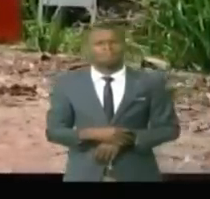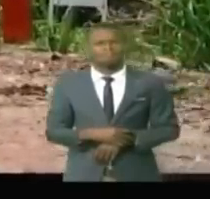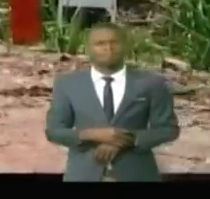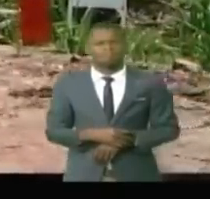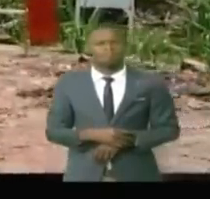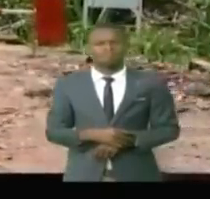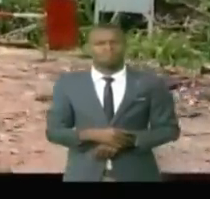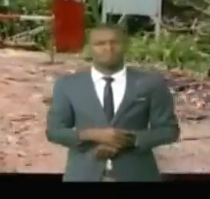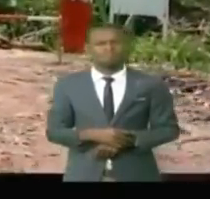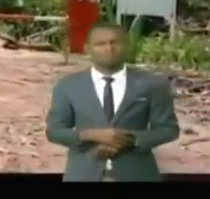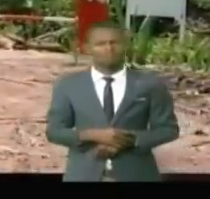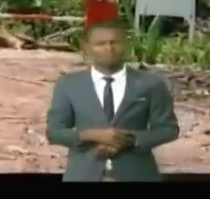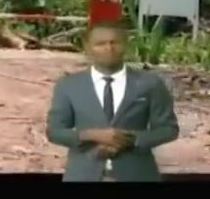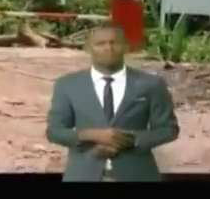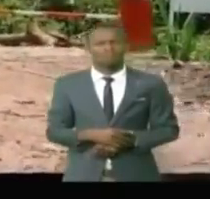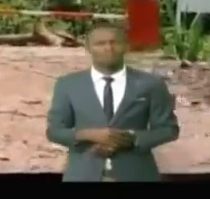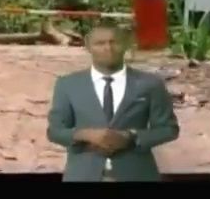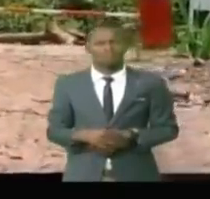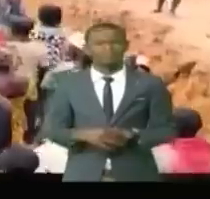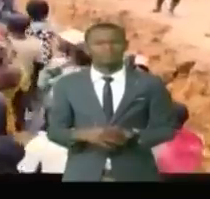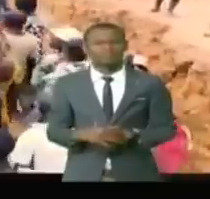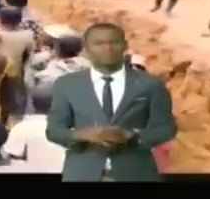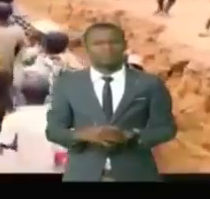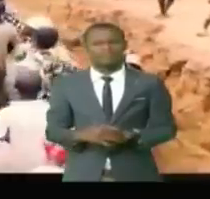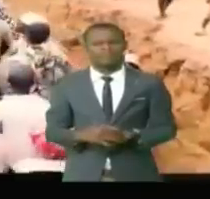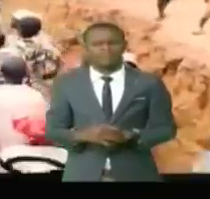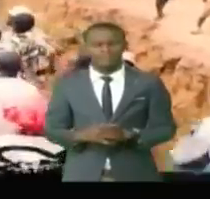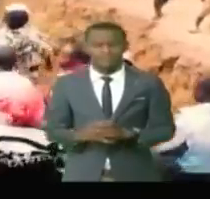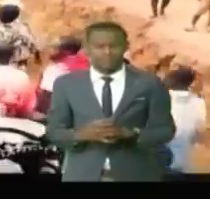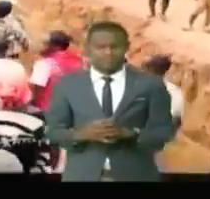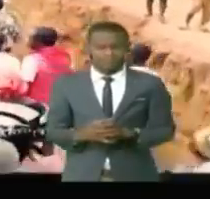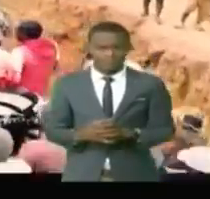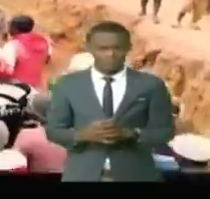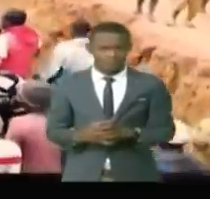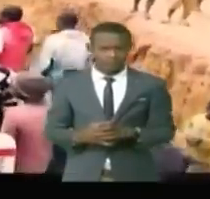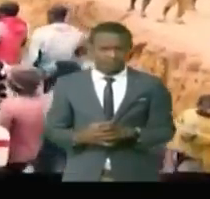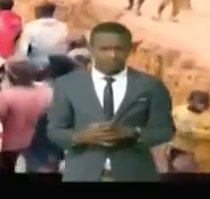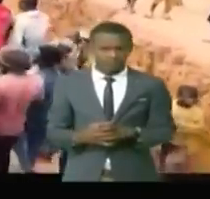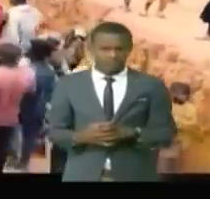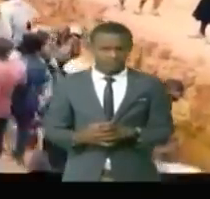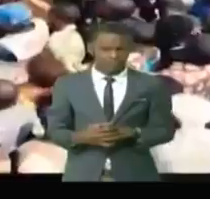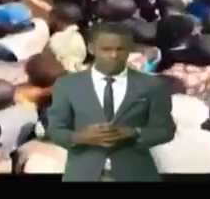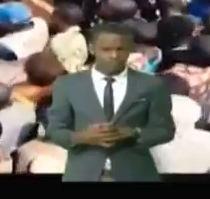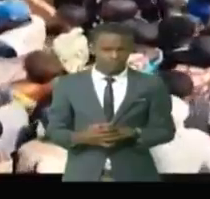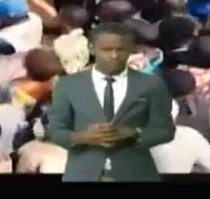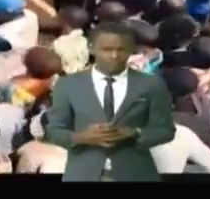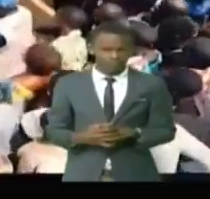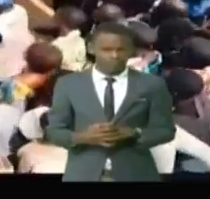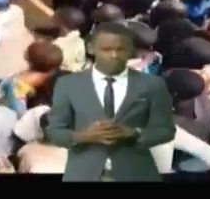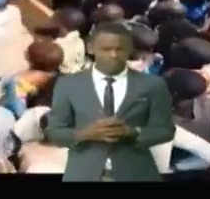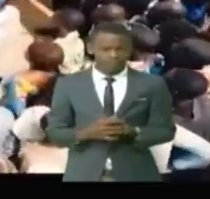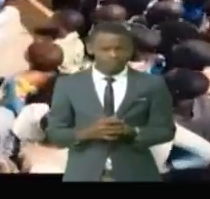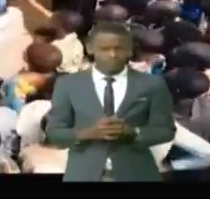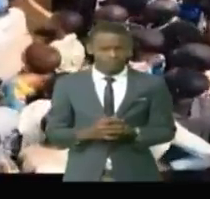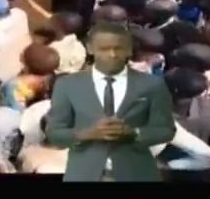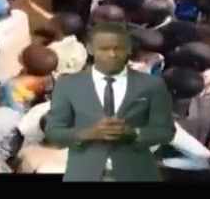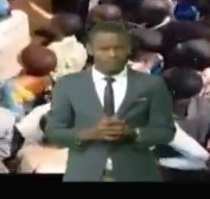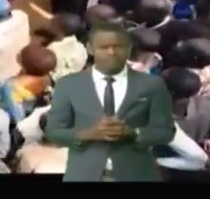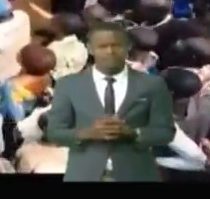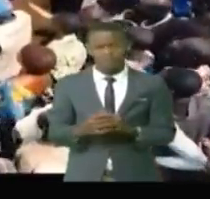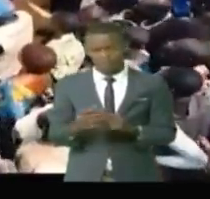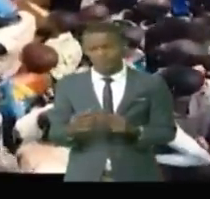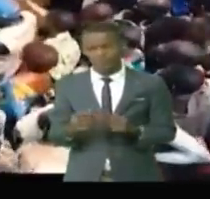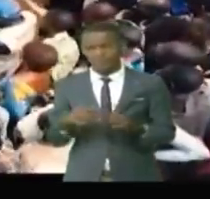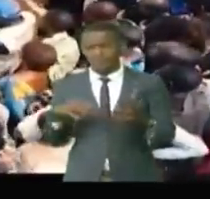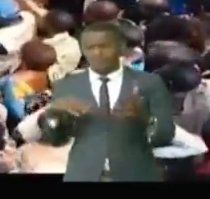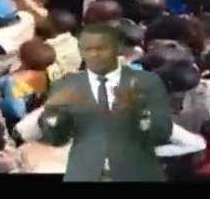les communautés des Walikale, Lubero et Rutshuru. Arrivé à Lousso dans le Mwito, satisfait par les travaux, il procède à la remise par